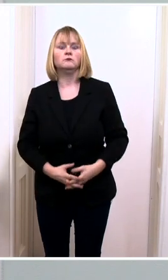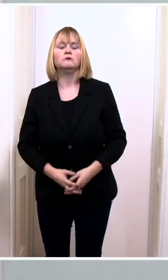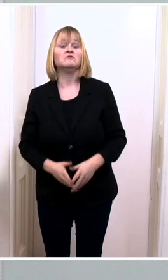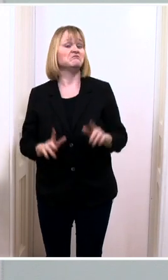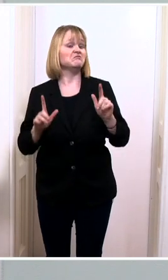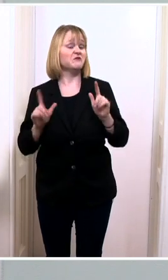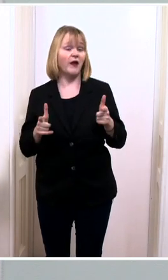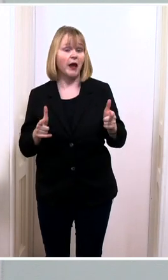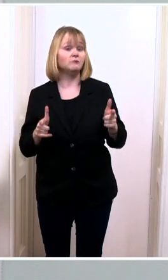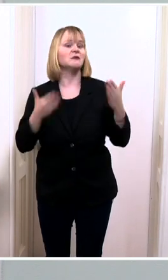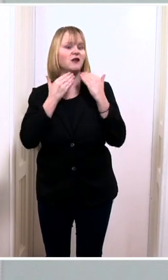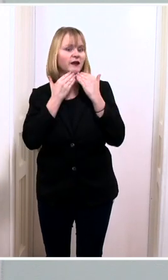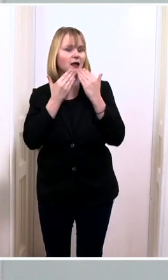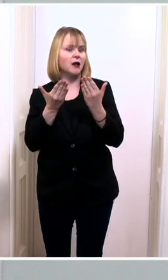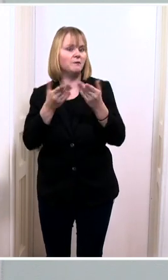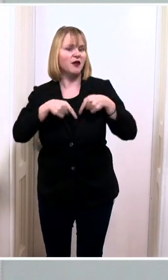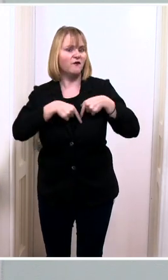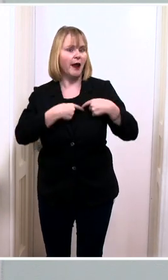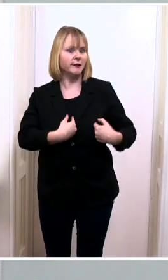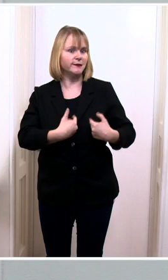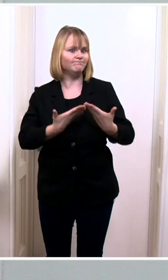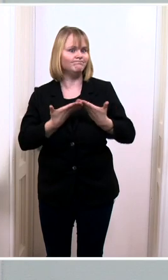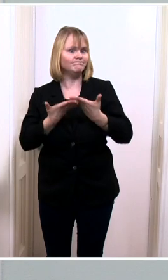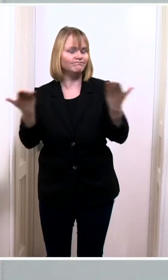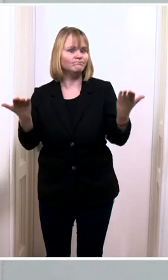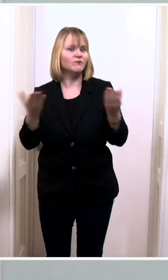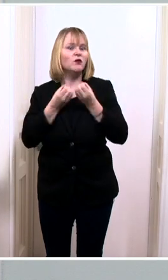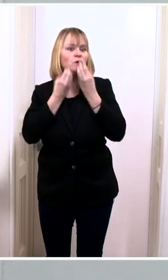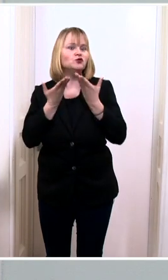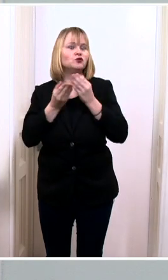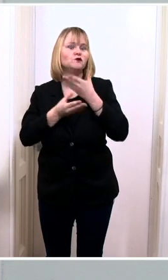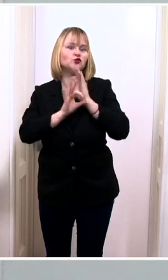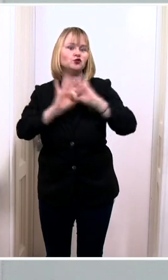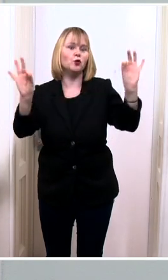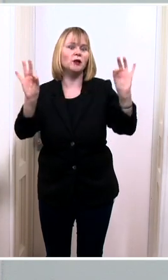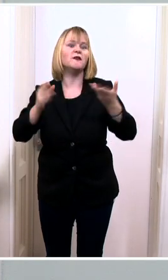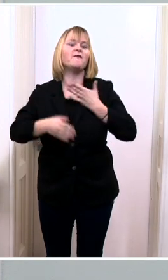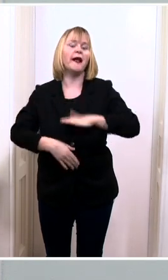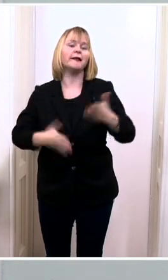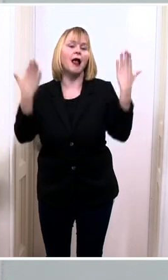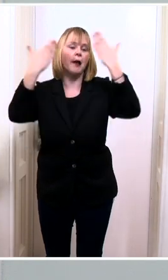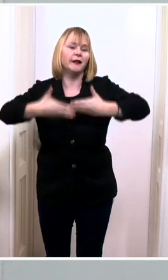Wenn nicht, dann bedanke ich mich ganz herzlich bei Ihnen und wünsche Ihnen noch einen schönen Freitagabend. Dankeschön.